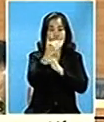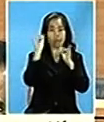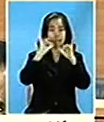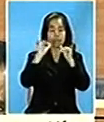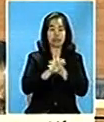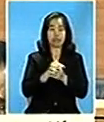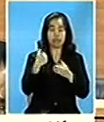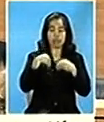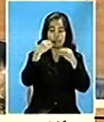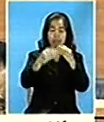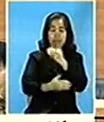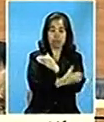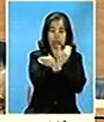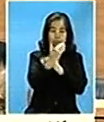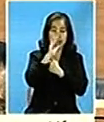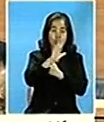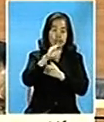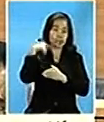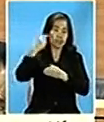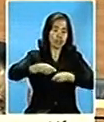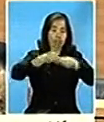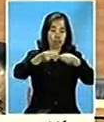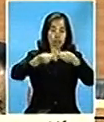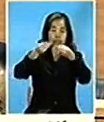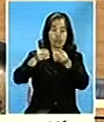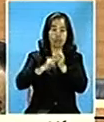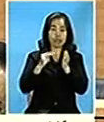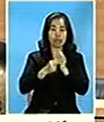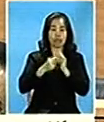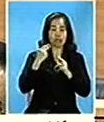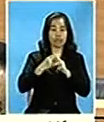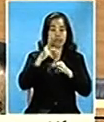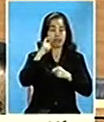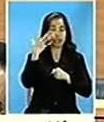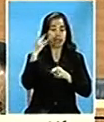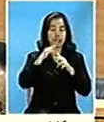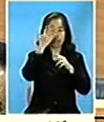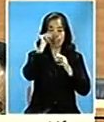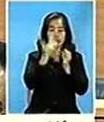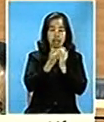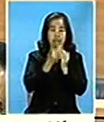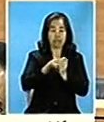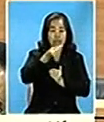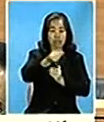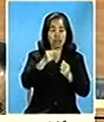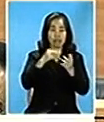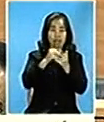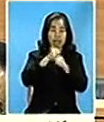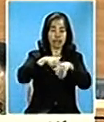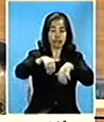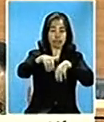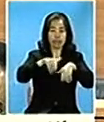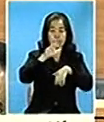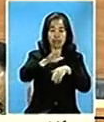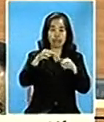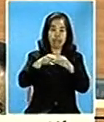การสร้างโอกาสให้กับสตรีนั้นท่านไม่เสียหายหรอกท่านไม่สูญหายเพราะเงินทุกบาททุกสตางค์น่ะจะคุ้มค่าแล้วทำให้